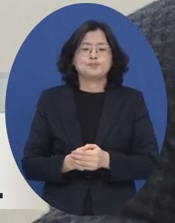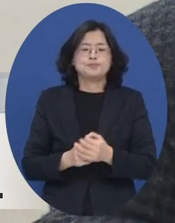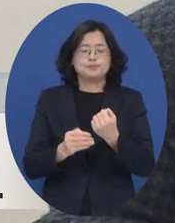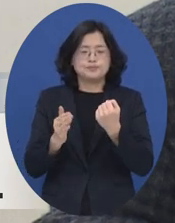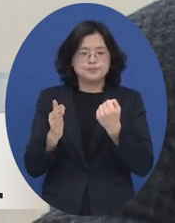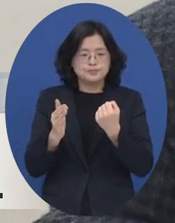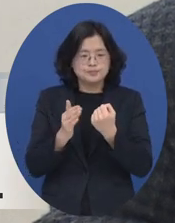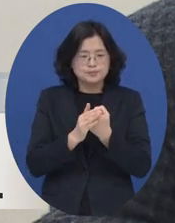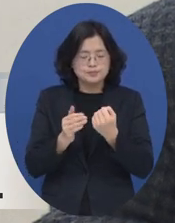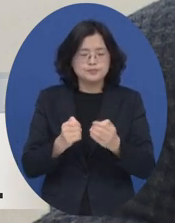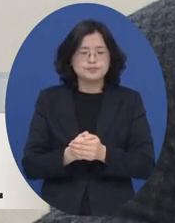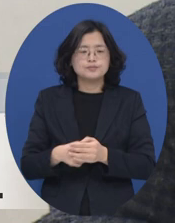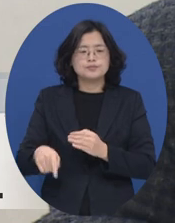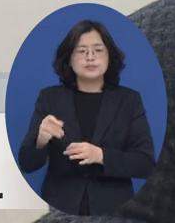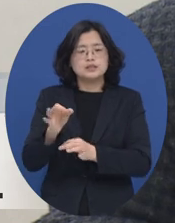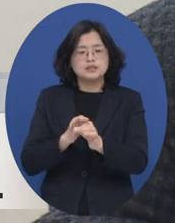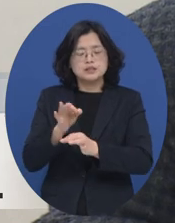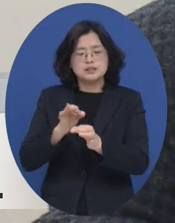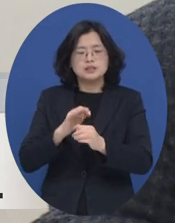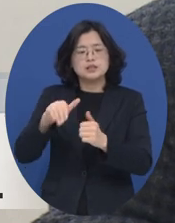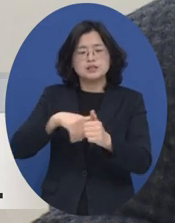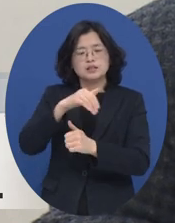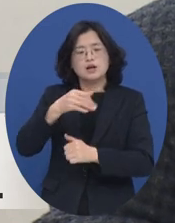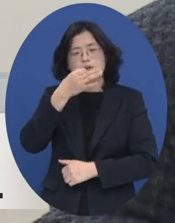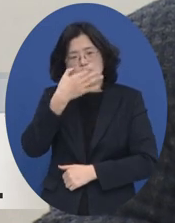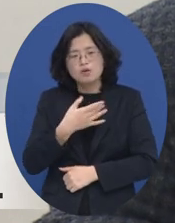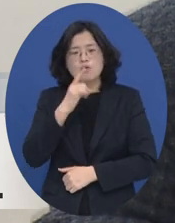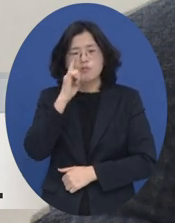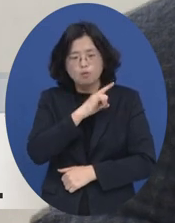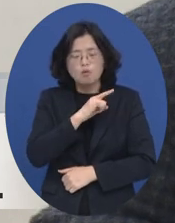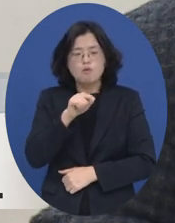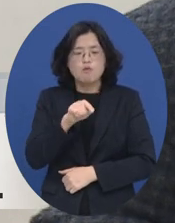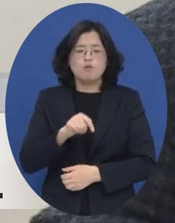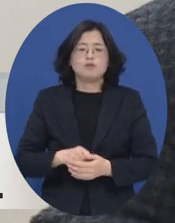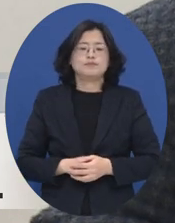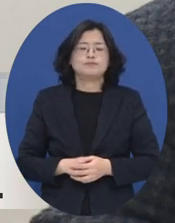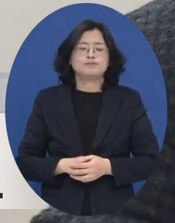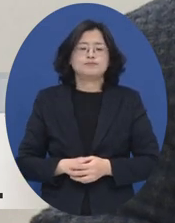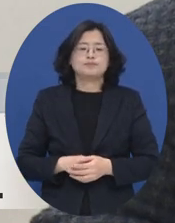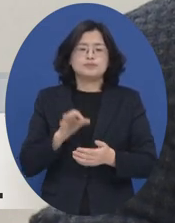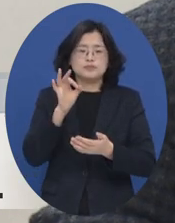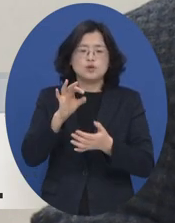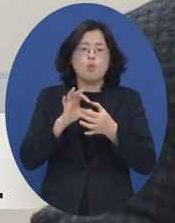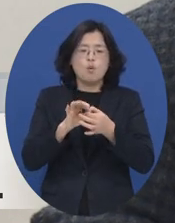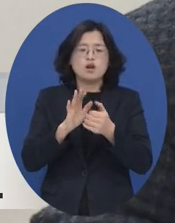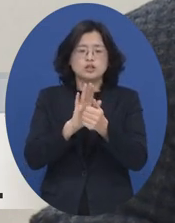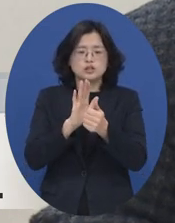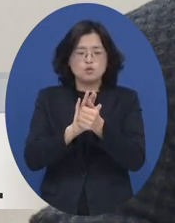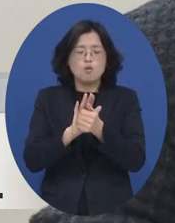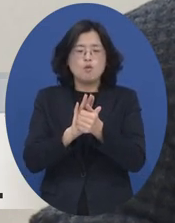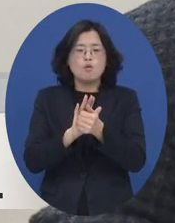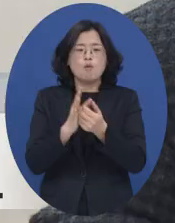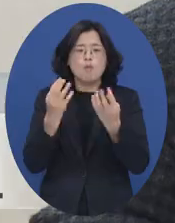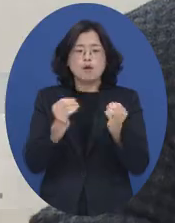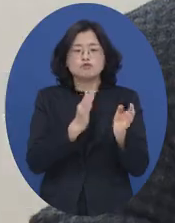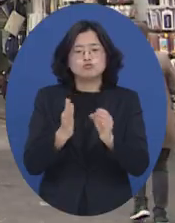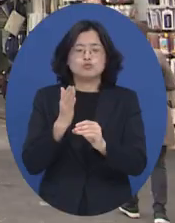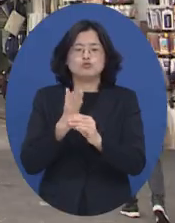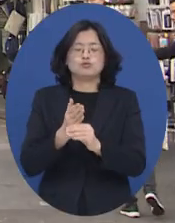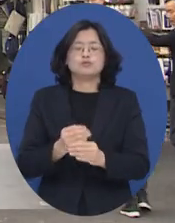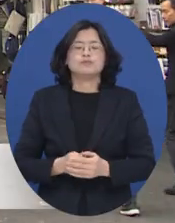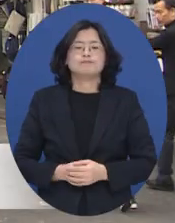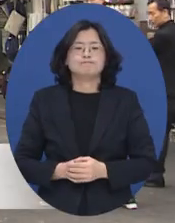나빠지니까 골목 상권들이 아주 상황이 나빠진 것 같습니다. 금융 지원, 이런 것들을 저희가 많이 준비하고